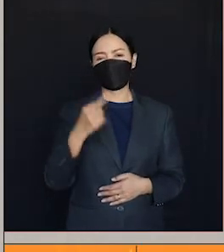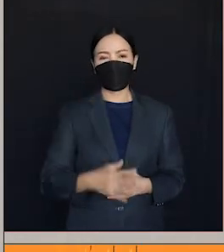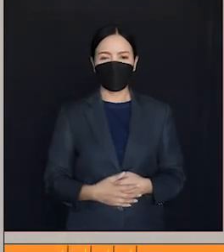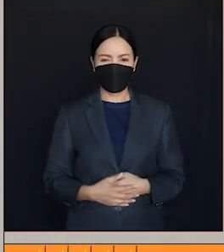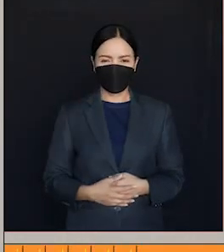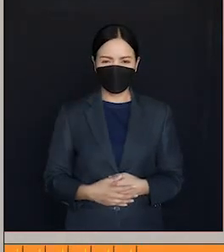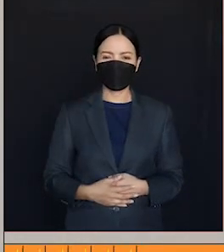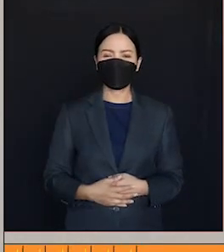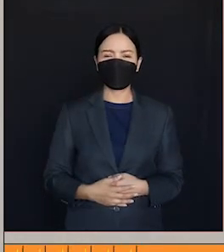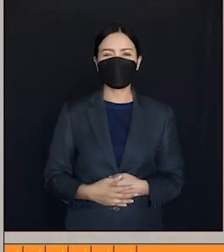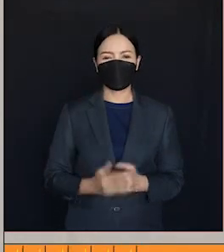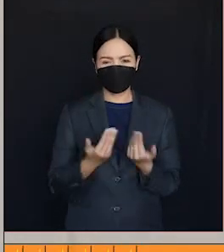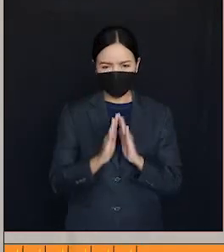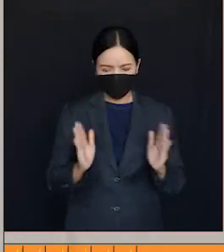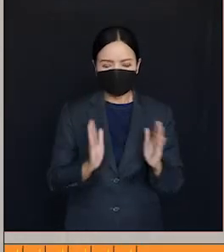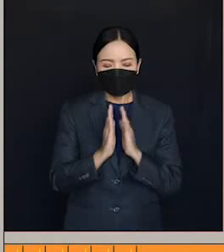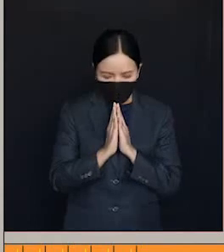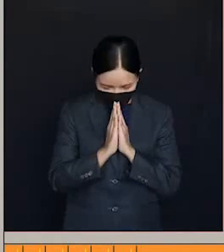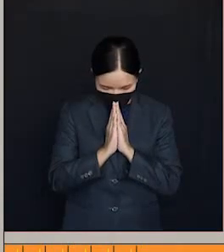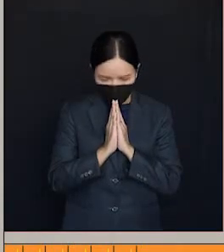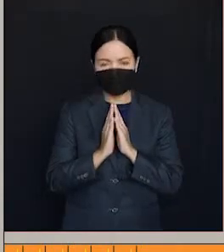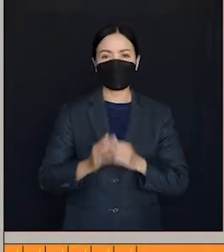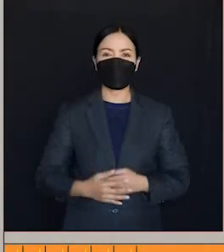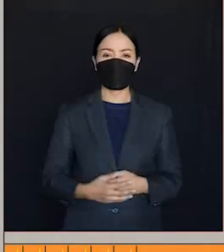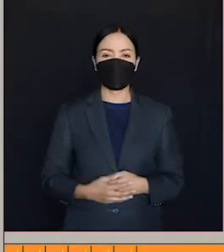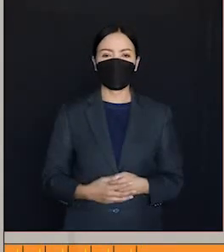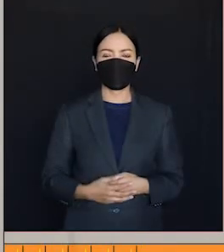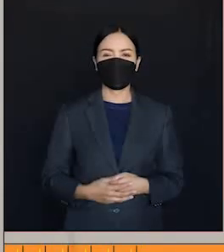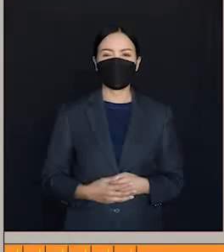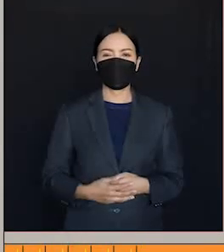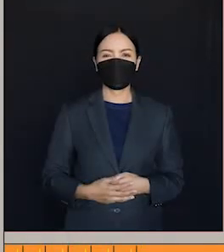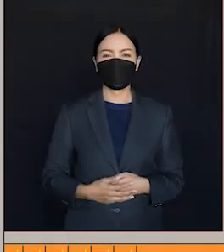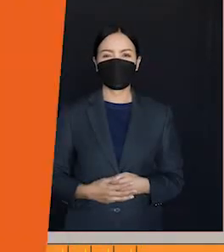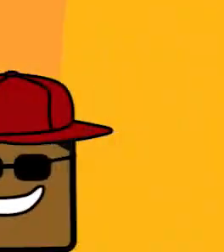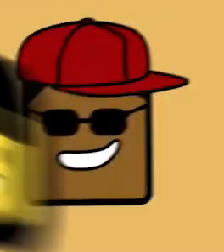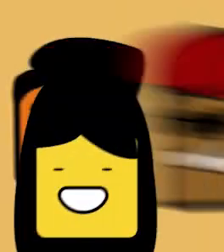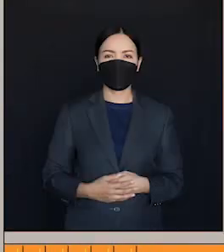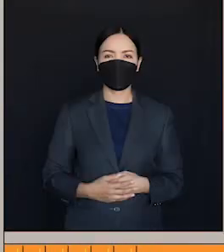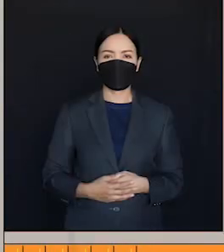เหรอ ใช่ขอบคุณนะคะ สวัสดีค่ะสวัสดีค่ะ